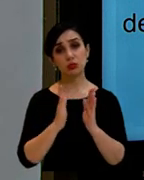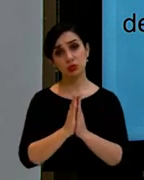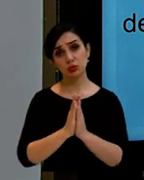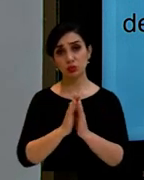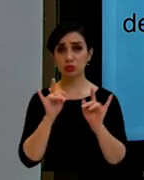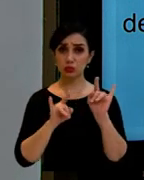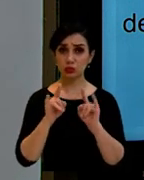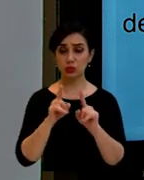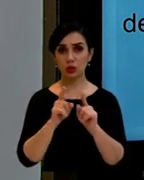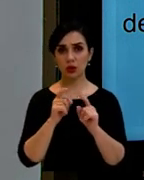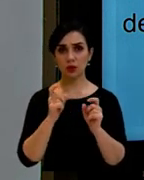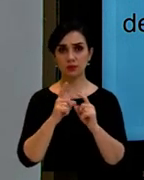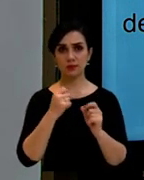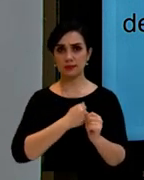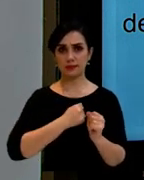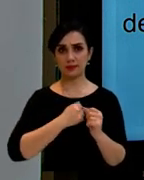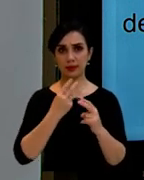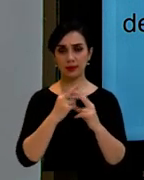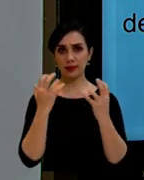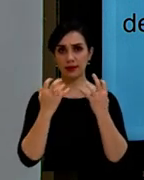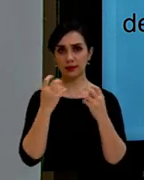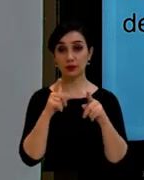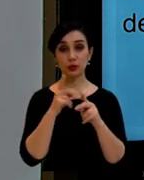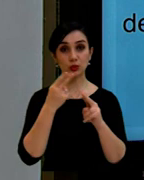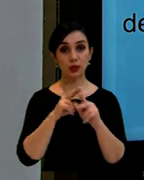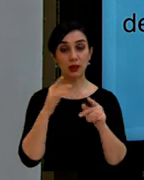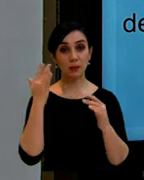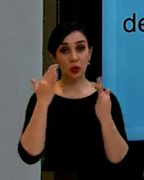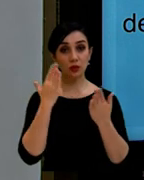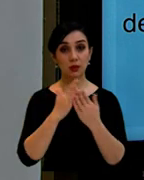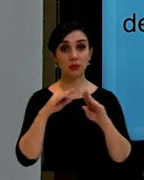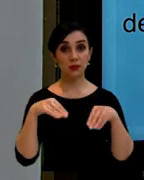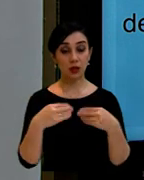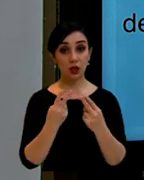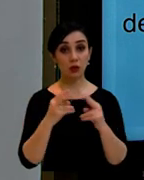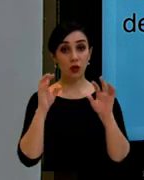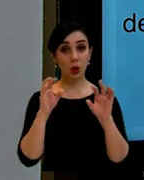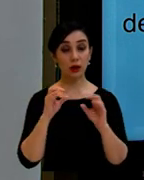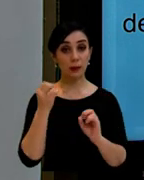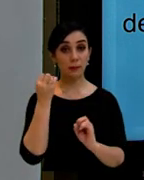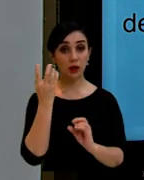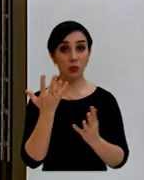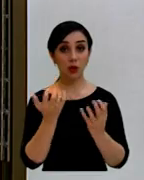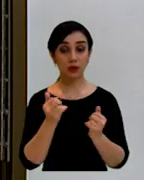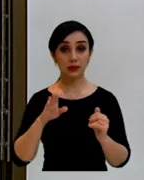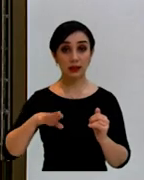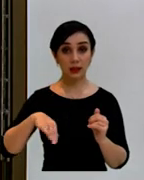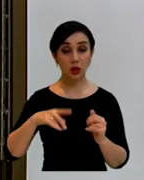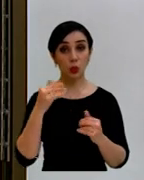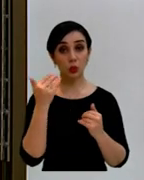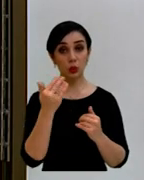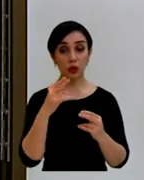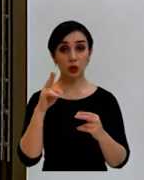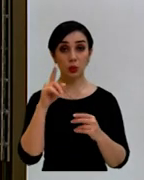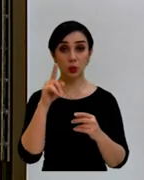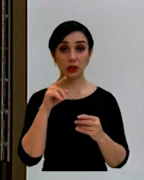iltimos, do'q, araz va hokazo munosabatlarni bildirar edi. Mana endi qoidani bilib olganingizdan keyin siz